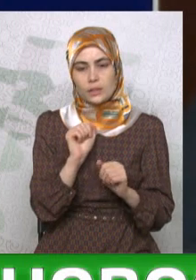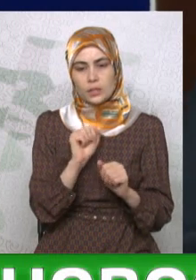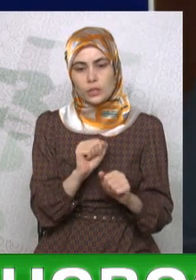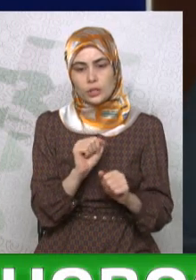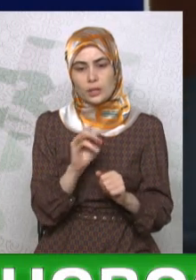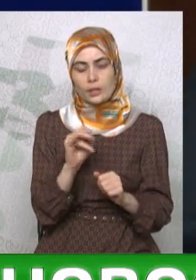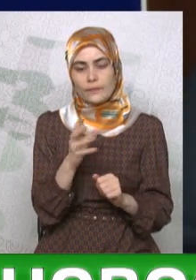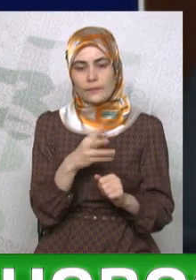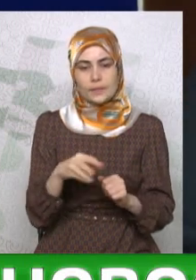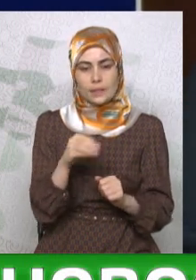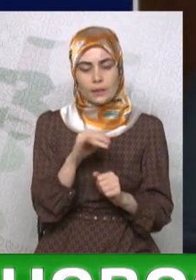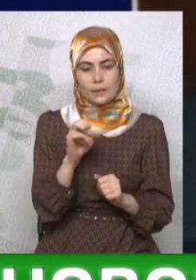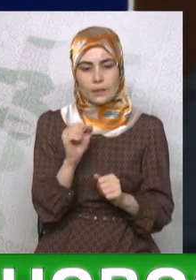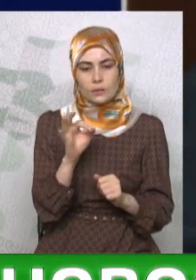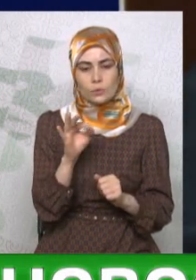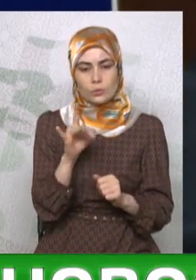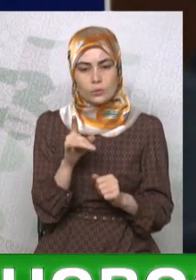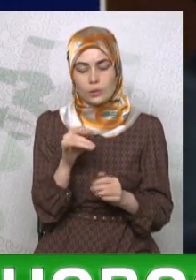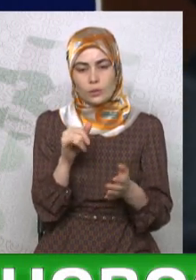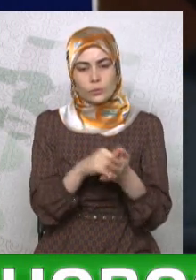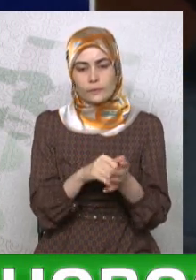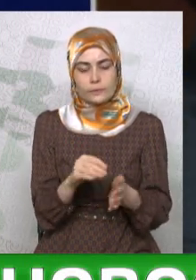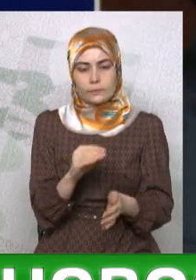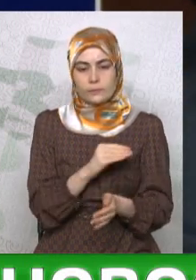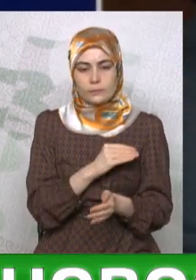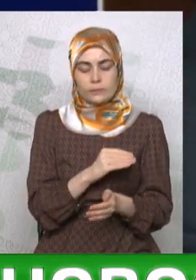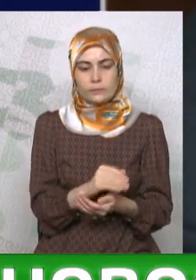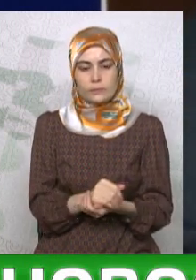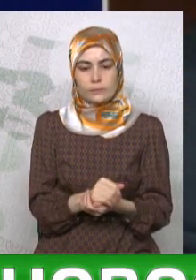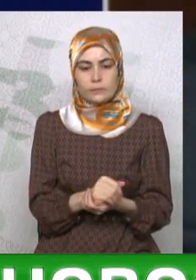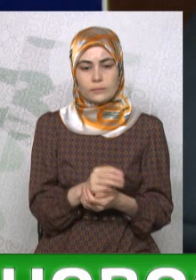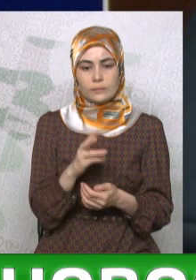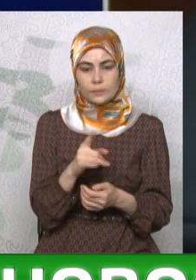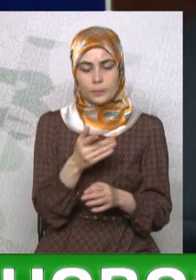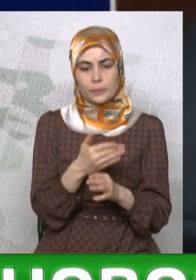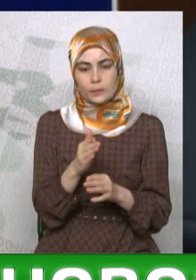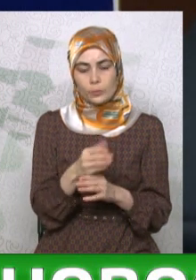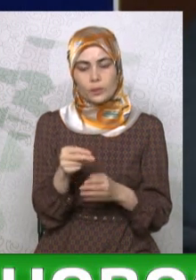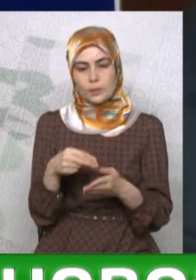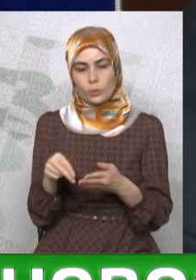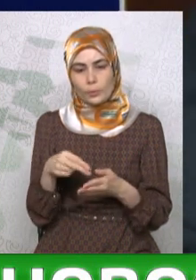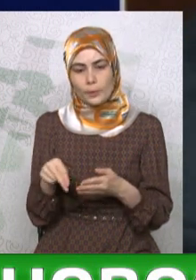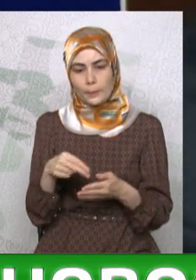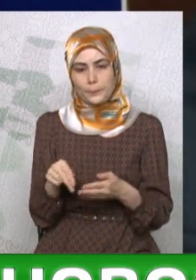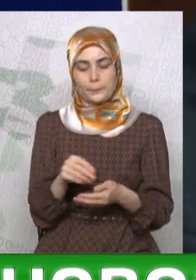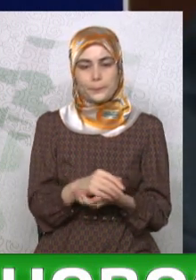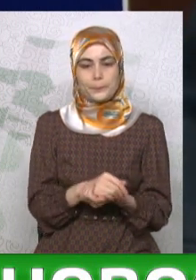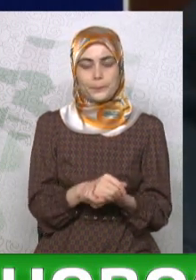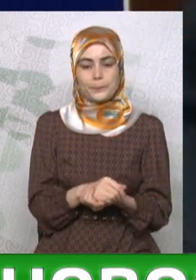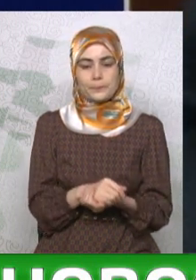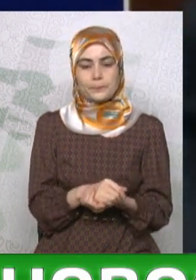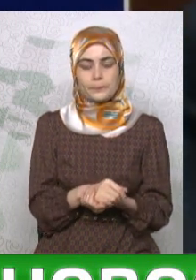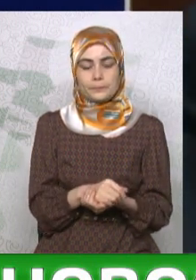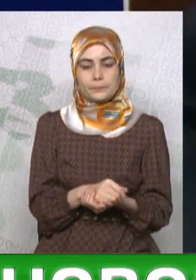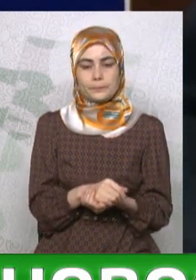более 120-130 насосов, не поставишь. Мы это закупаем, потихоньку делаем все. Но опять же, я говорю,